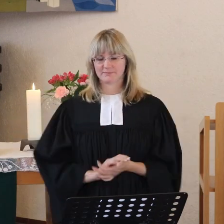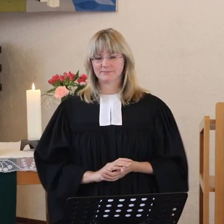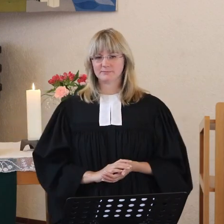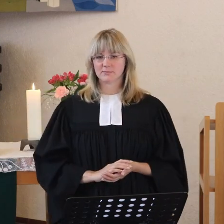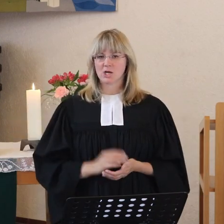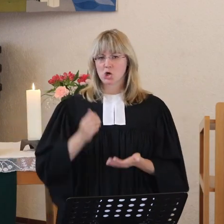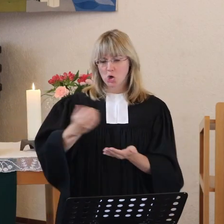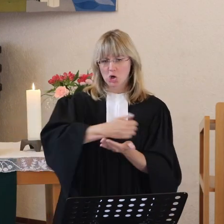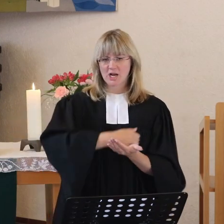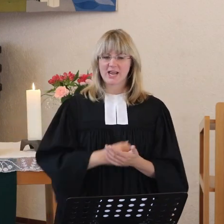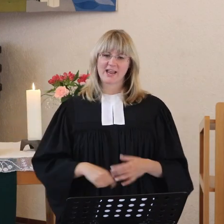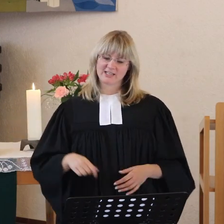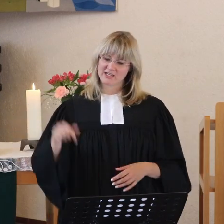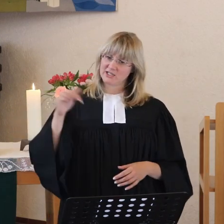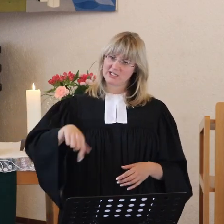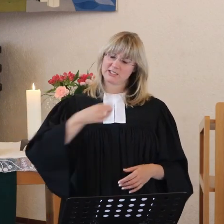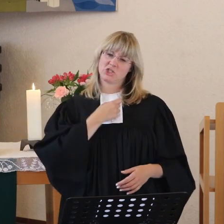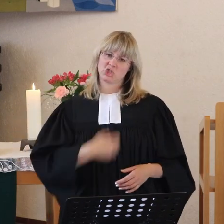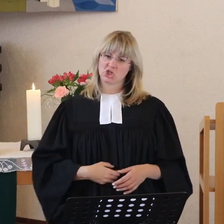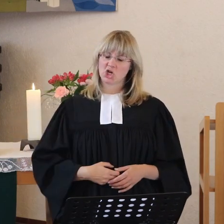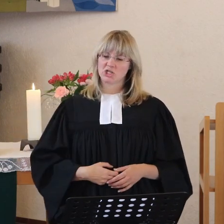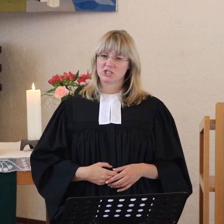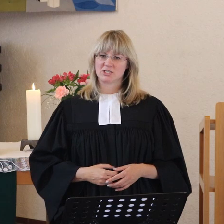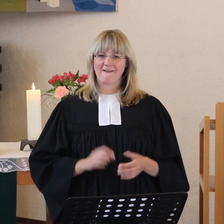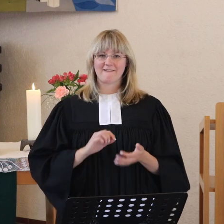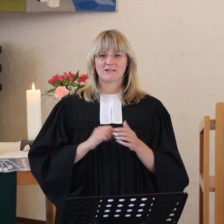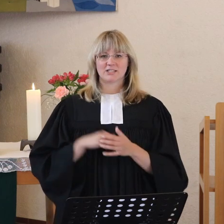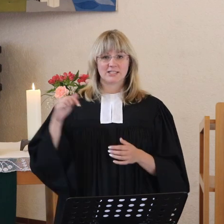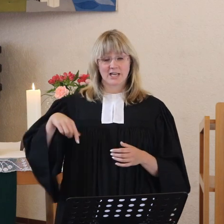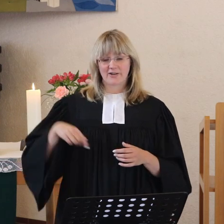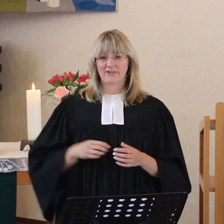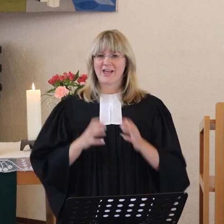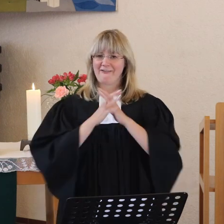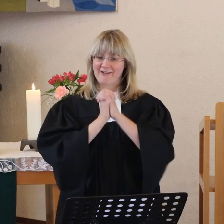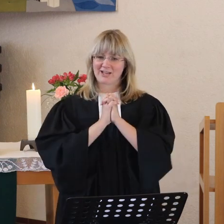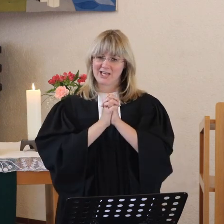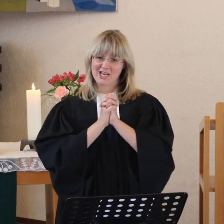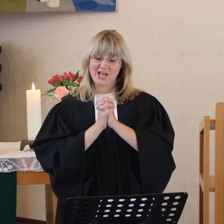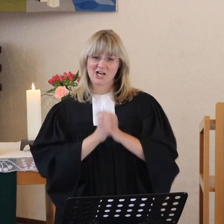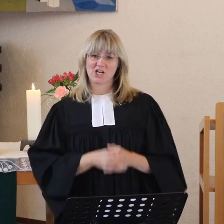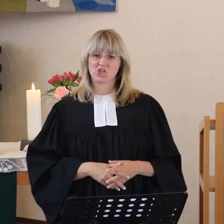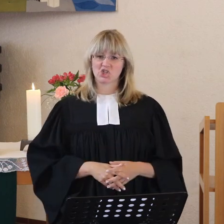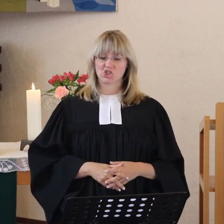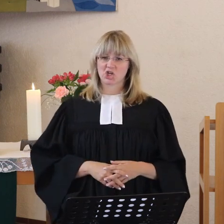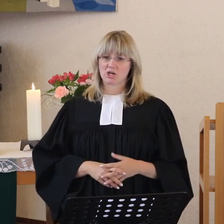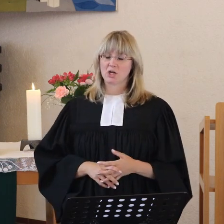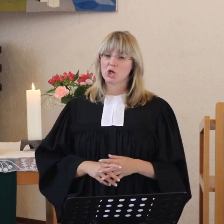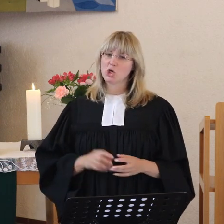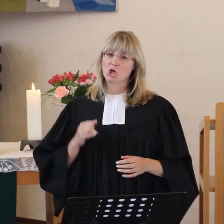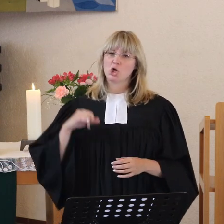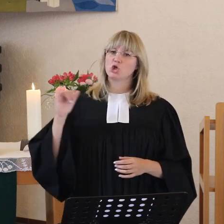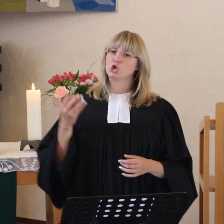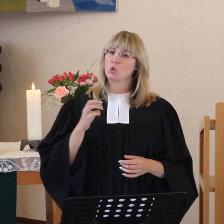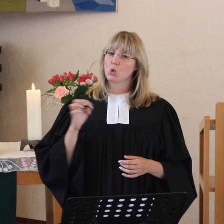für diesen Sonntag, für den ersten Sonntag nach Trinitatis, ist für die evangelischen Werke und Verbände der Kinder- und